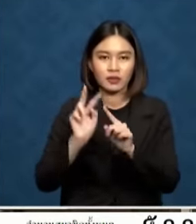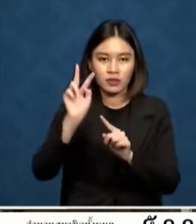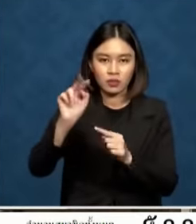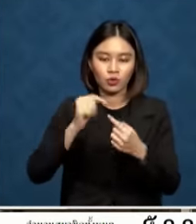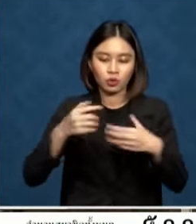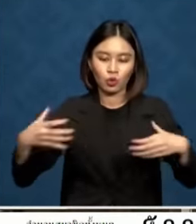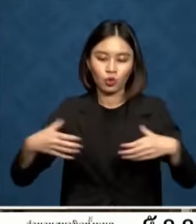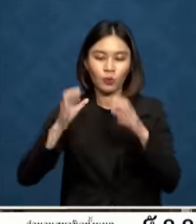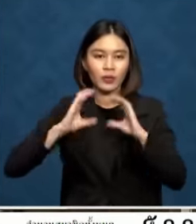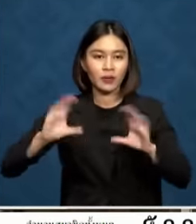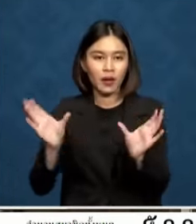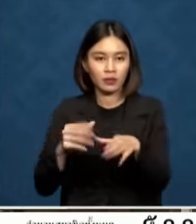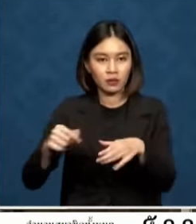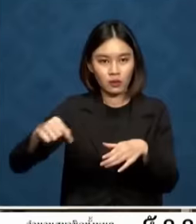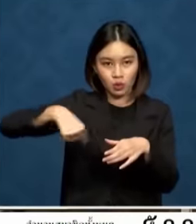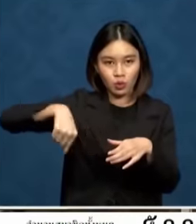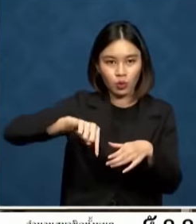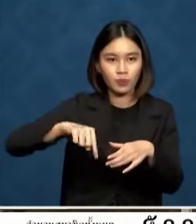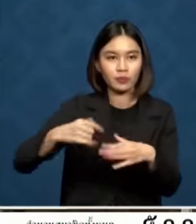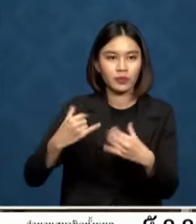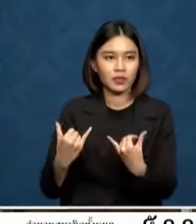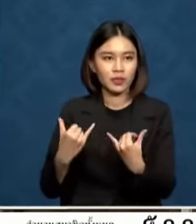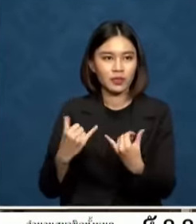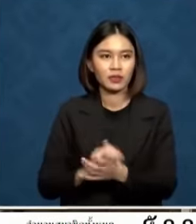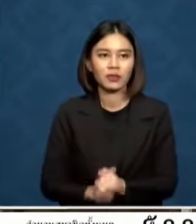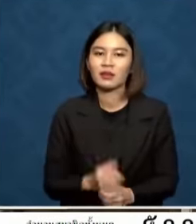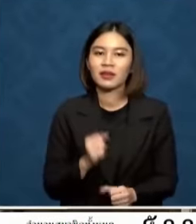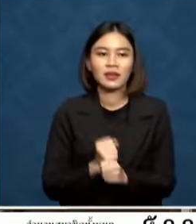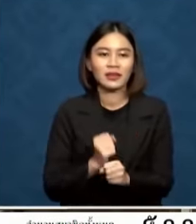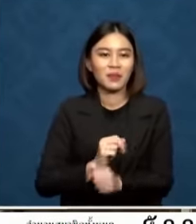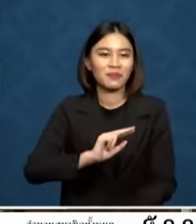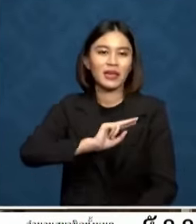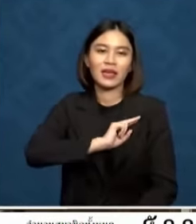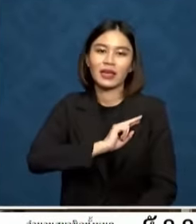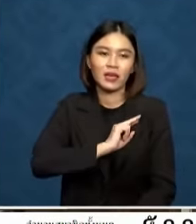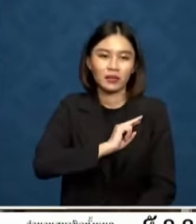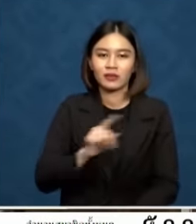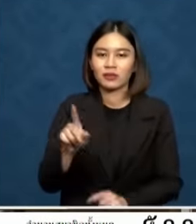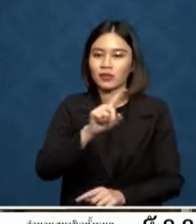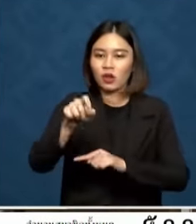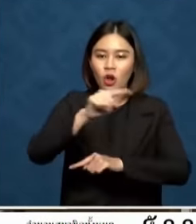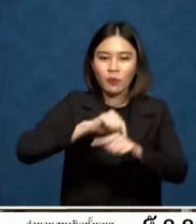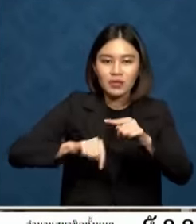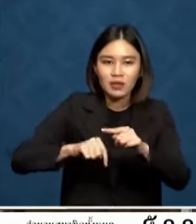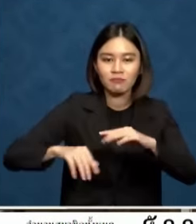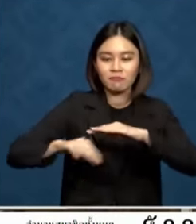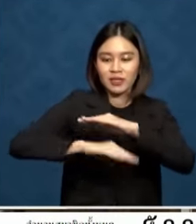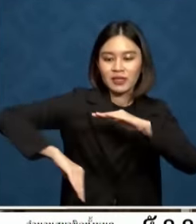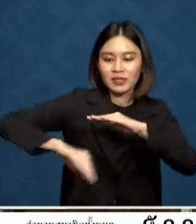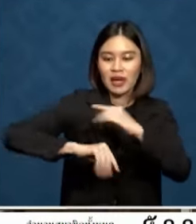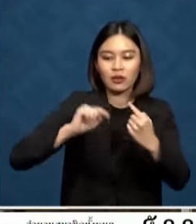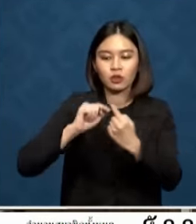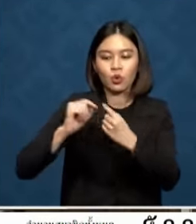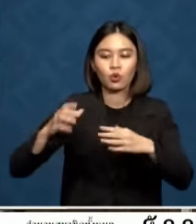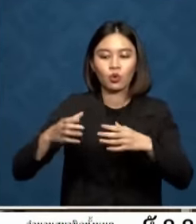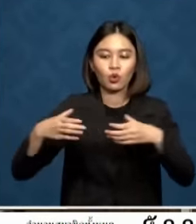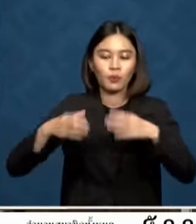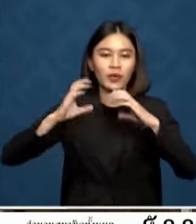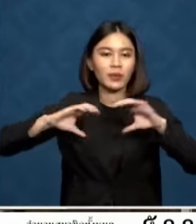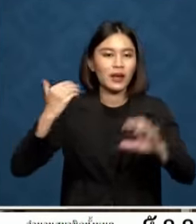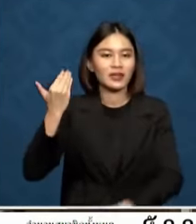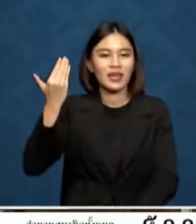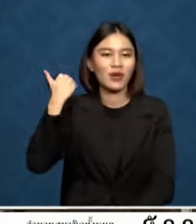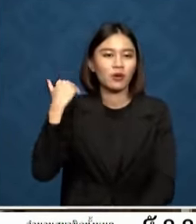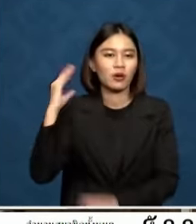รัฐบาลชุดนี้อันนี้อีเหนาทำเอง 100%เลยครับไม่ได้มีฐานรากมาจากรัฐบาลที่แล้วแต่อย่าง